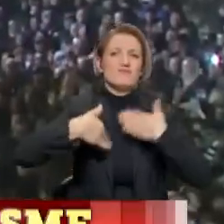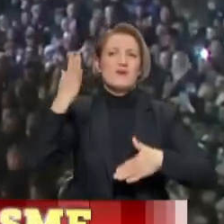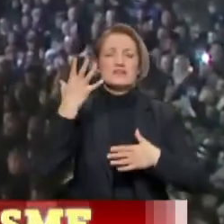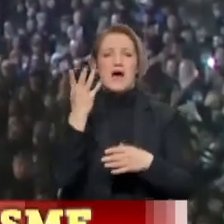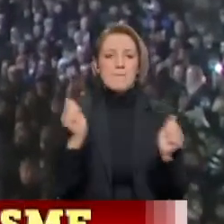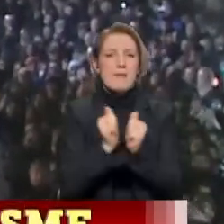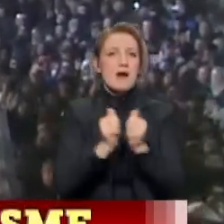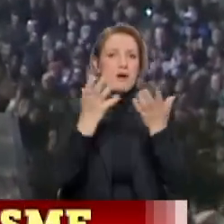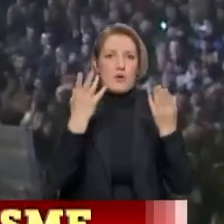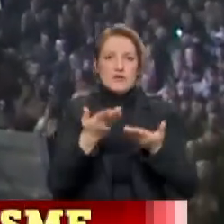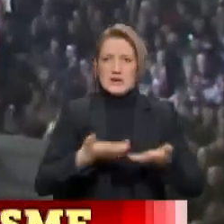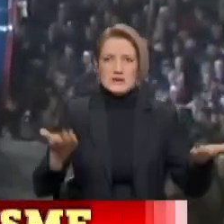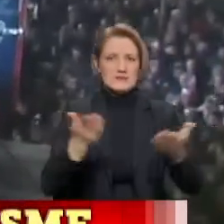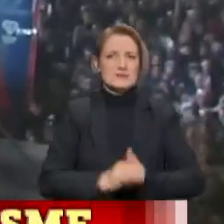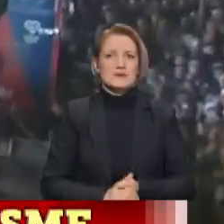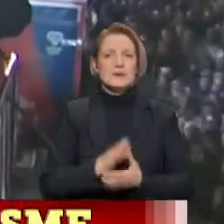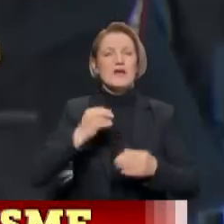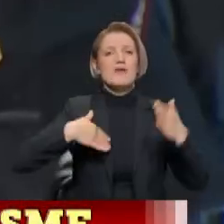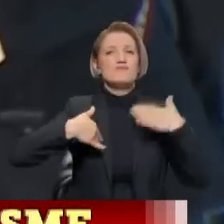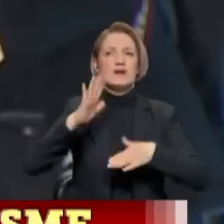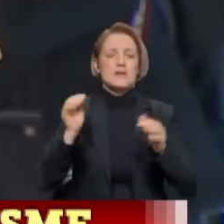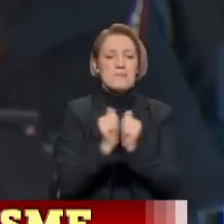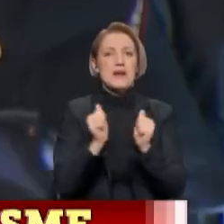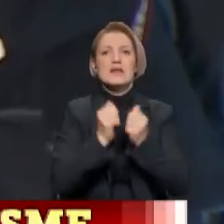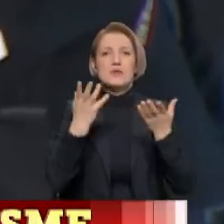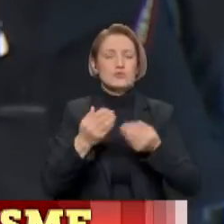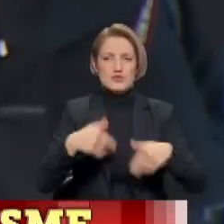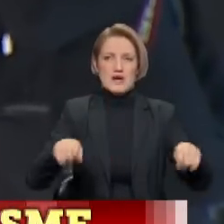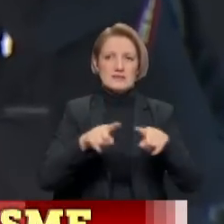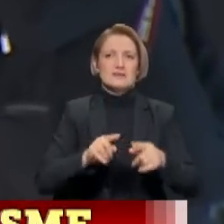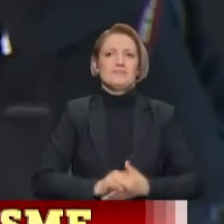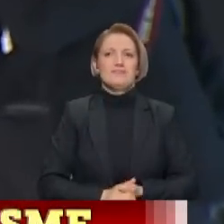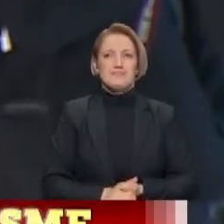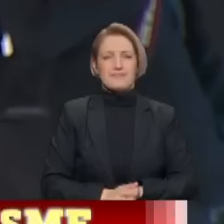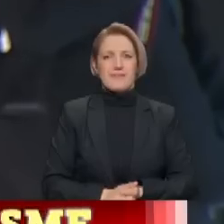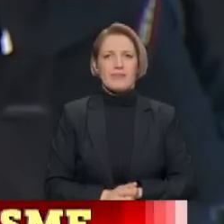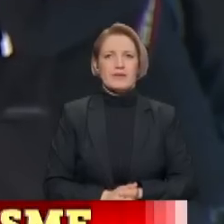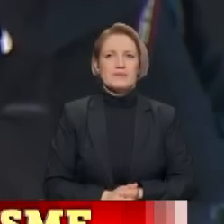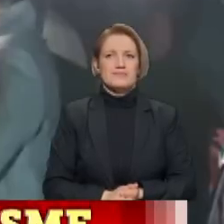arada olacağız. Daha fazla birlikte olacağız.